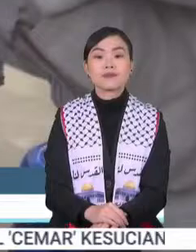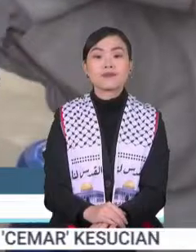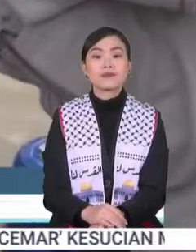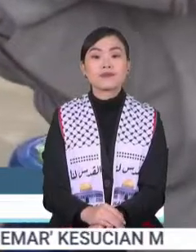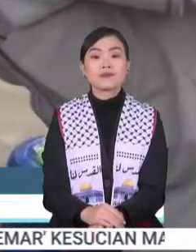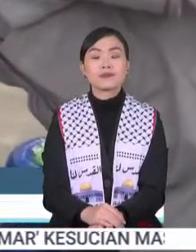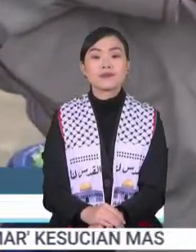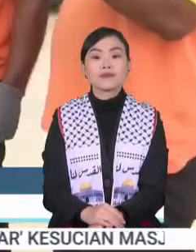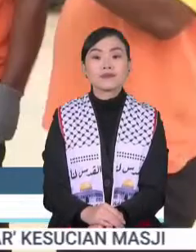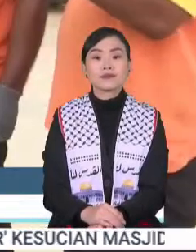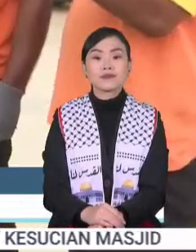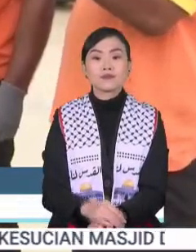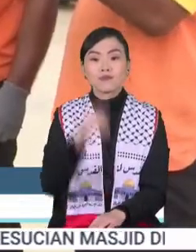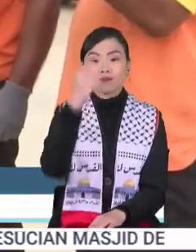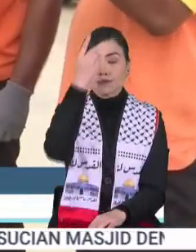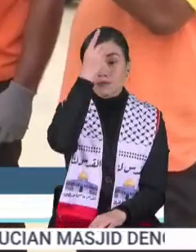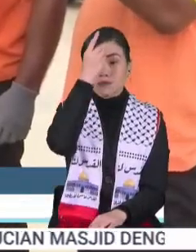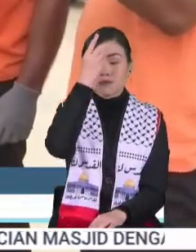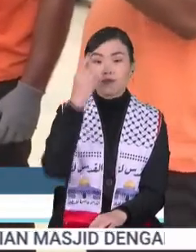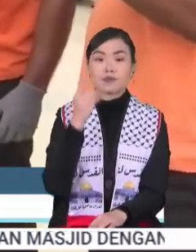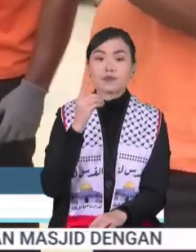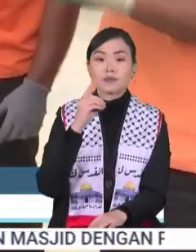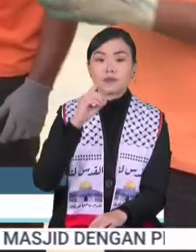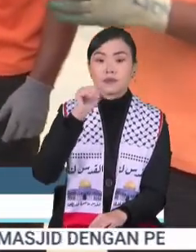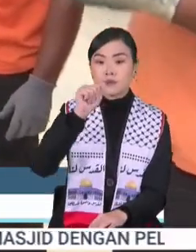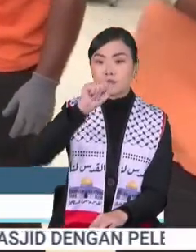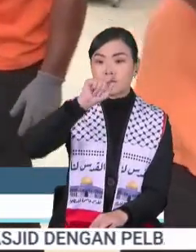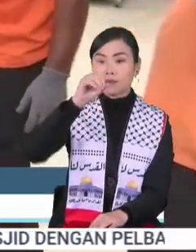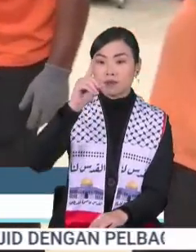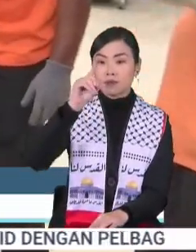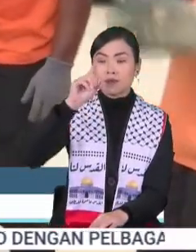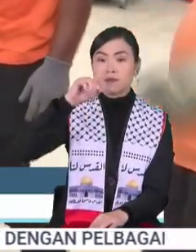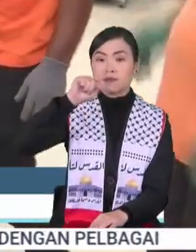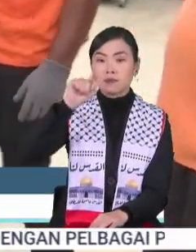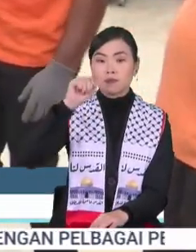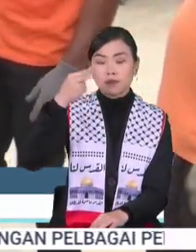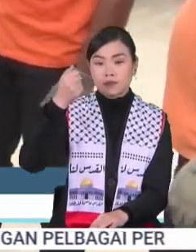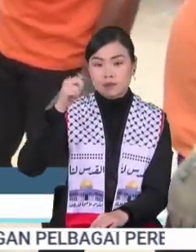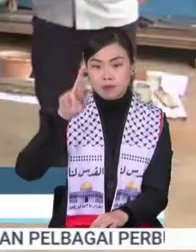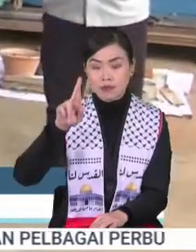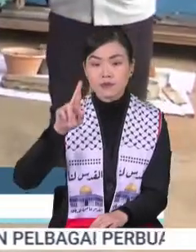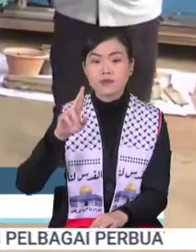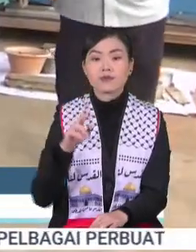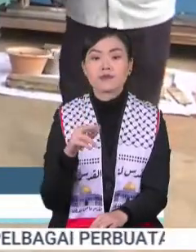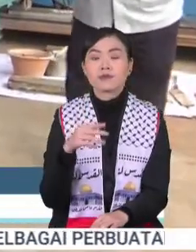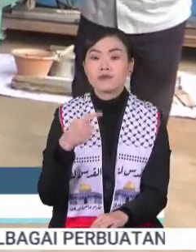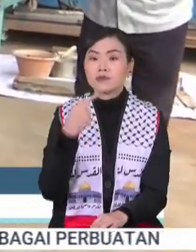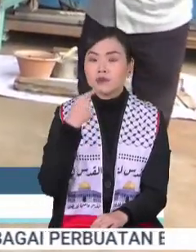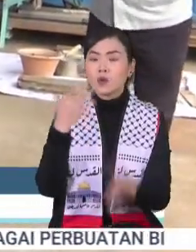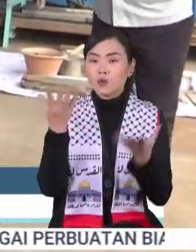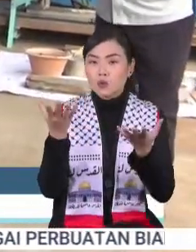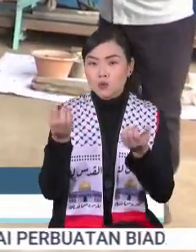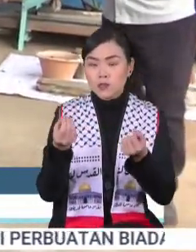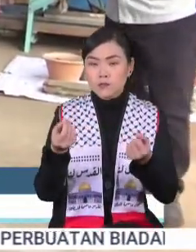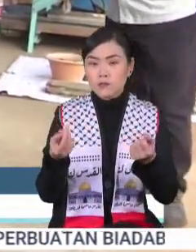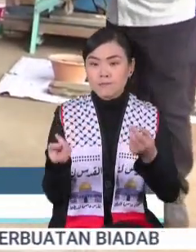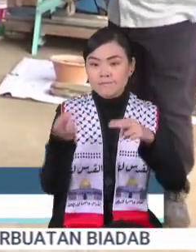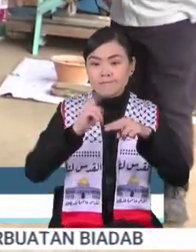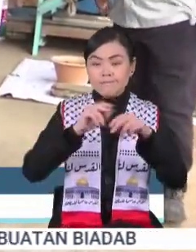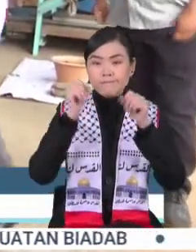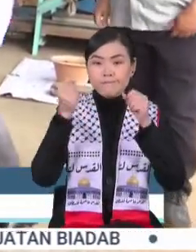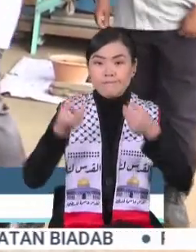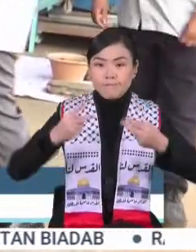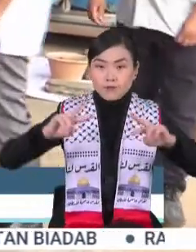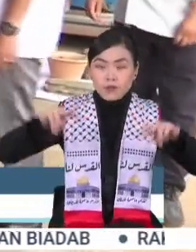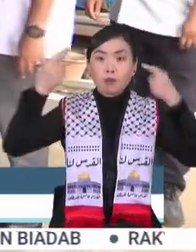mbsp menurut Band mbsp dat Azhar Arsad inisiatif bertujuan meningkatkan kesedaran akan kepentingan